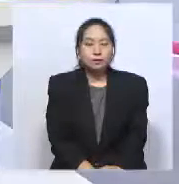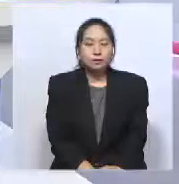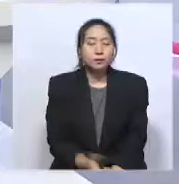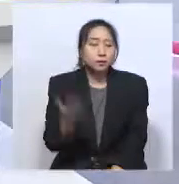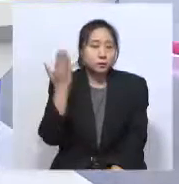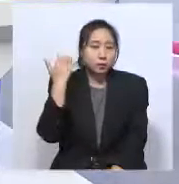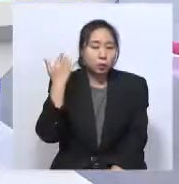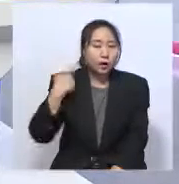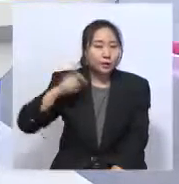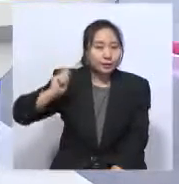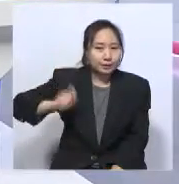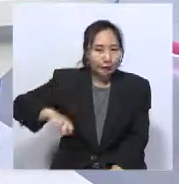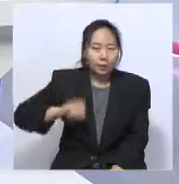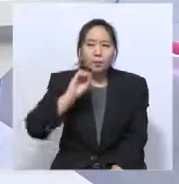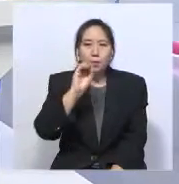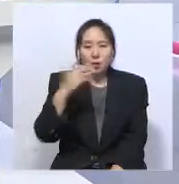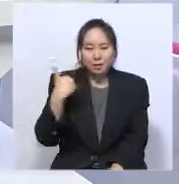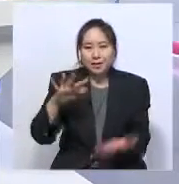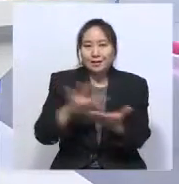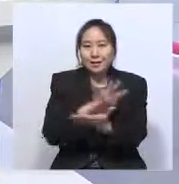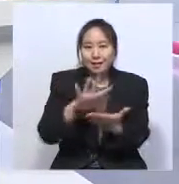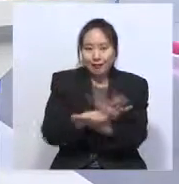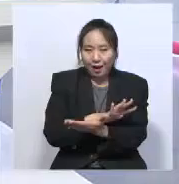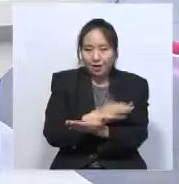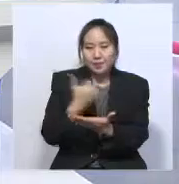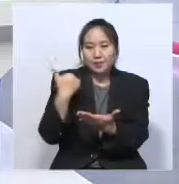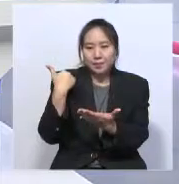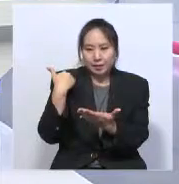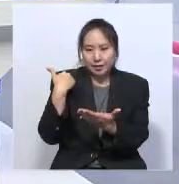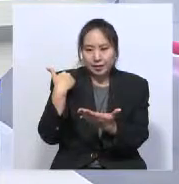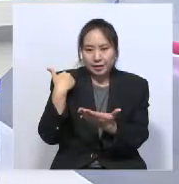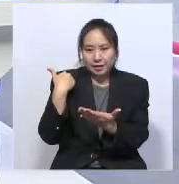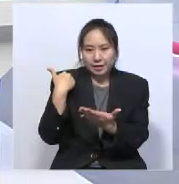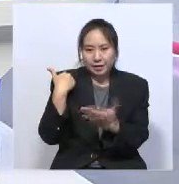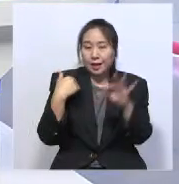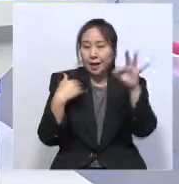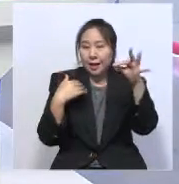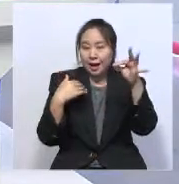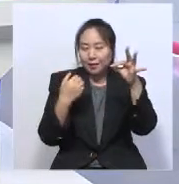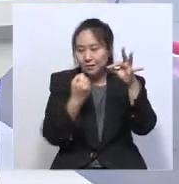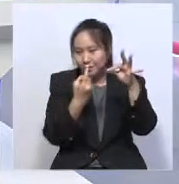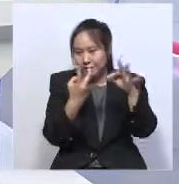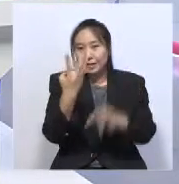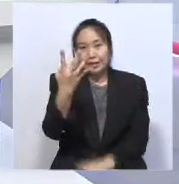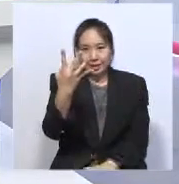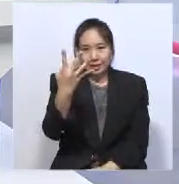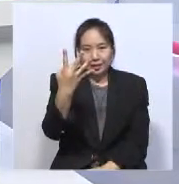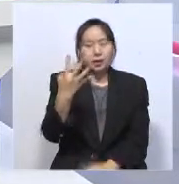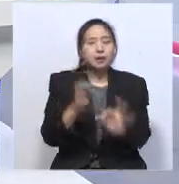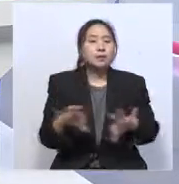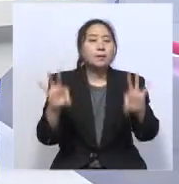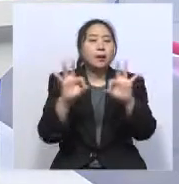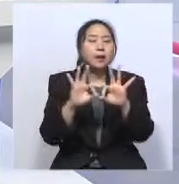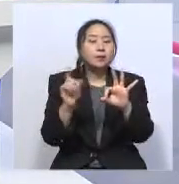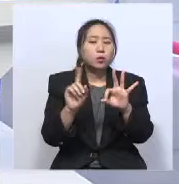เมื่อวานนะครับทางศาลออกมาชี้แจงก็คือมีเอกสารเป็นเพรสข่าวเพรสรีลีส4แผ่น A4 เต็มๆเลยนะครับหลักๆเนี่ย